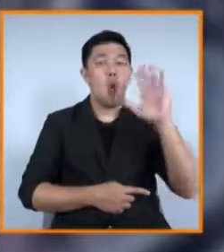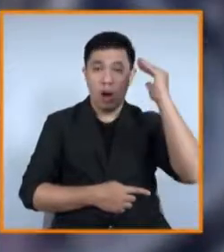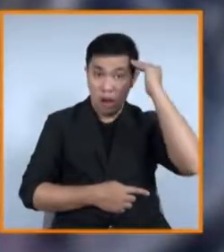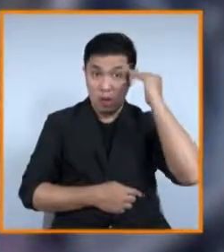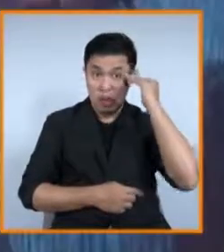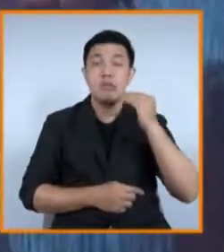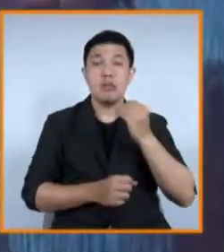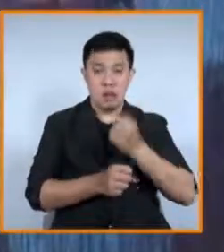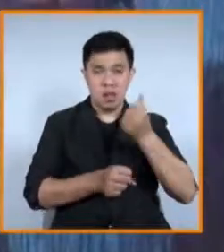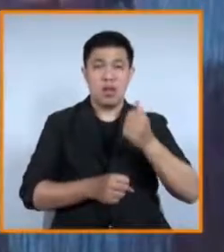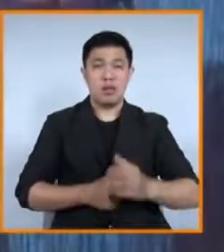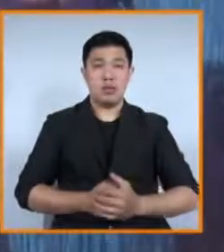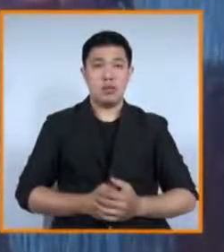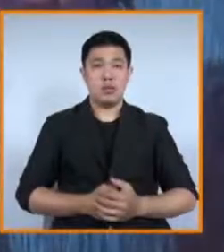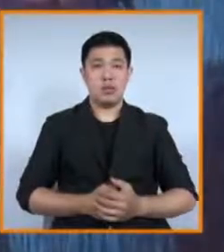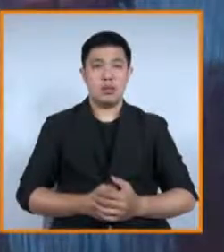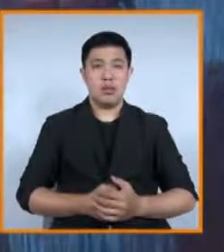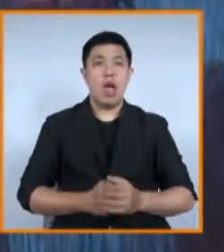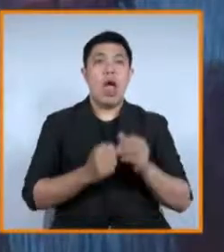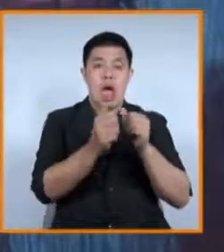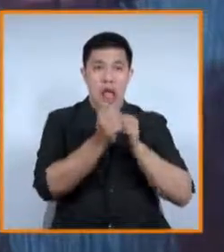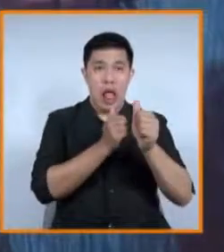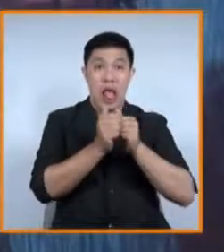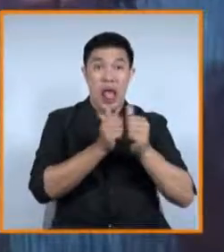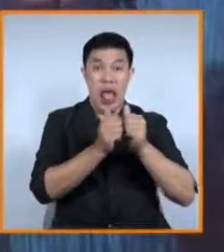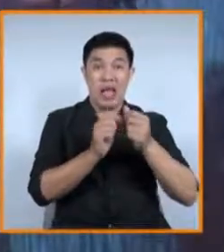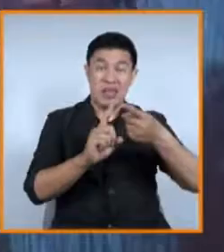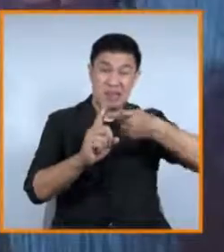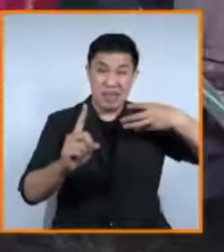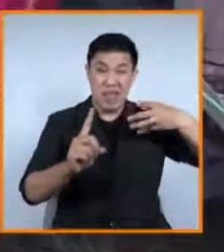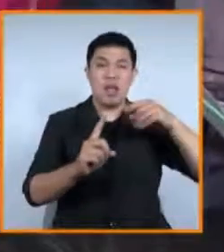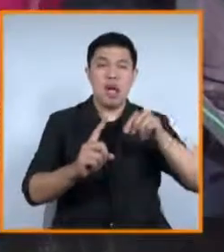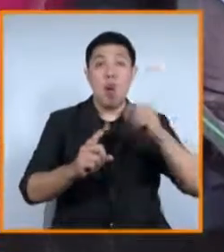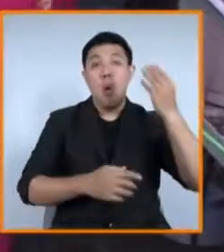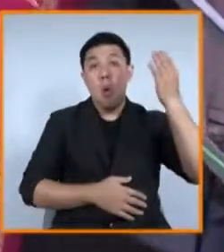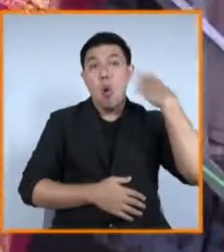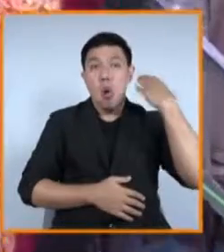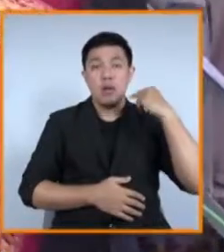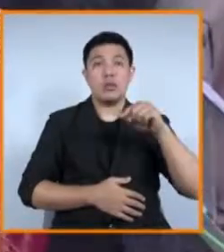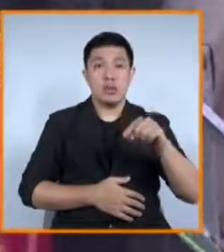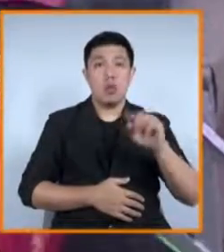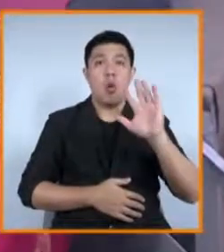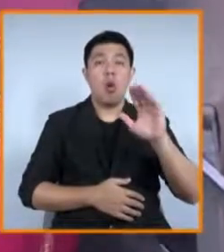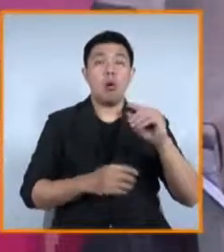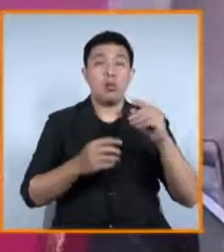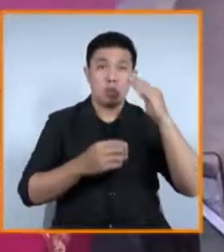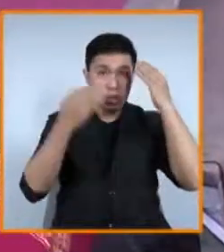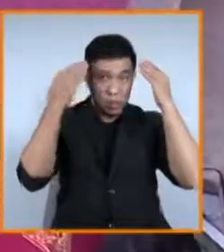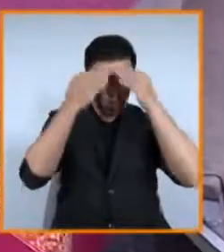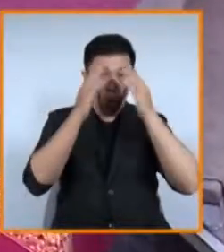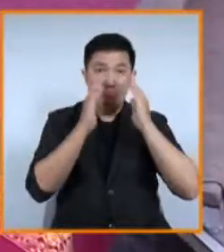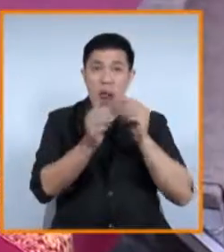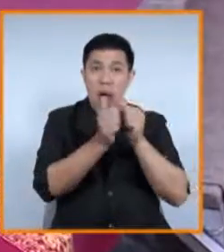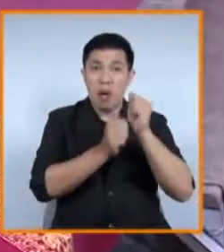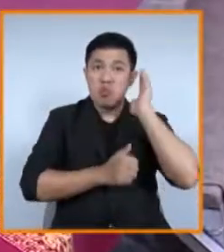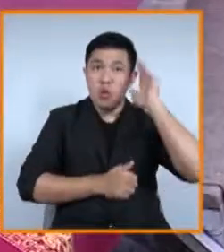เร็จขณะที่การแข่งขันเจมพาริงกันครั้งล่าสุดเมื่อไม่นานมานี้ที่เมืองยอกยากาตามีผู้เข้าแข่งขันทั้งชาย